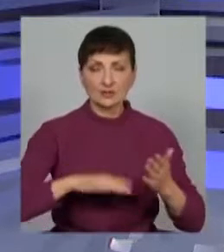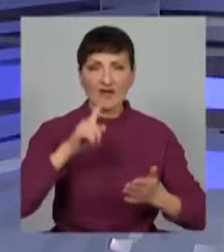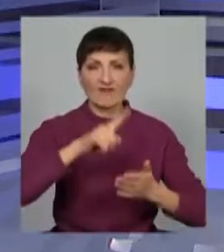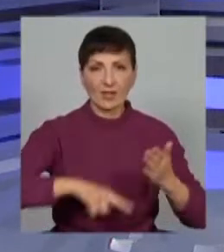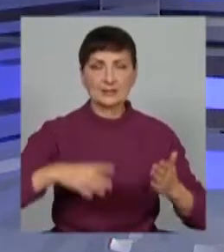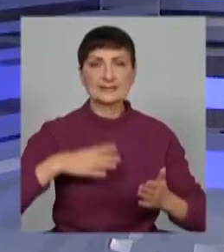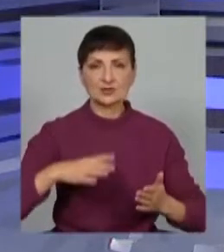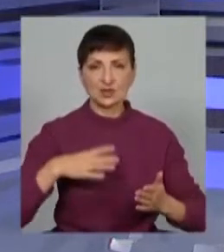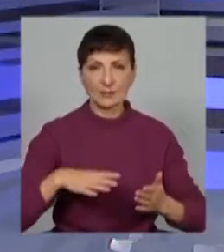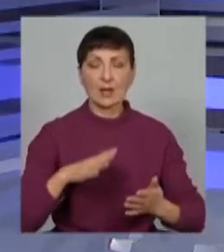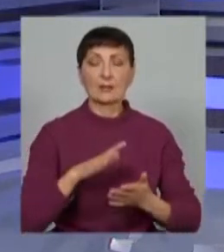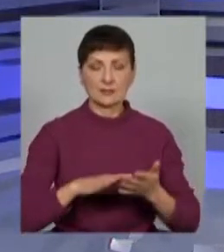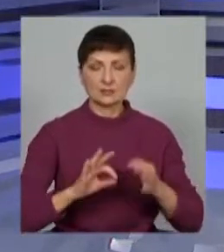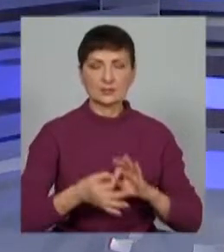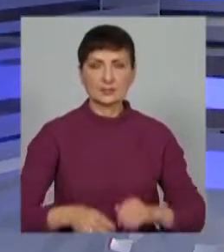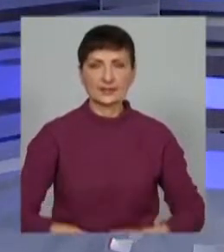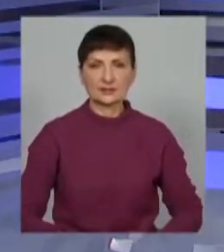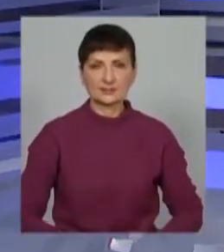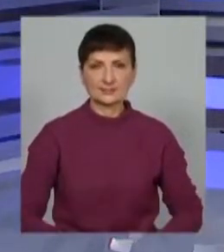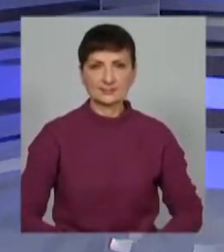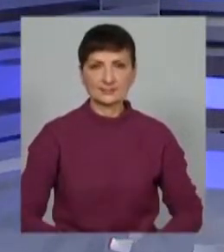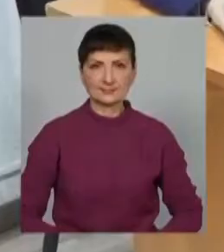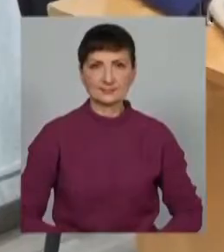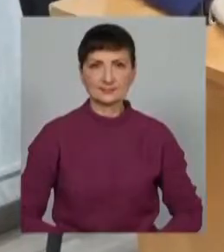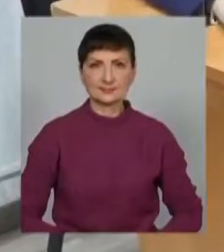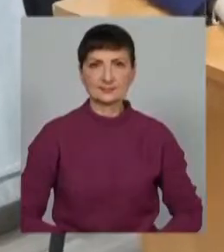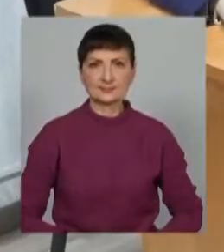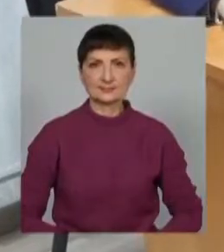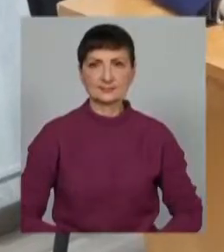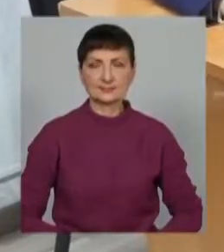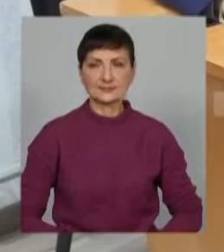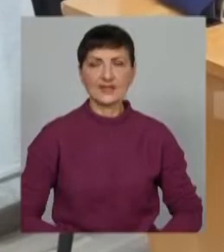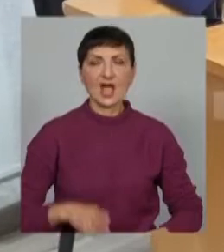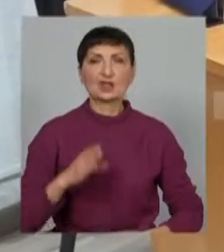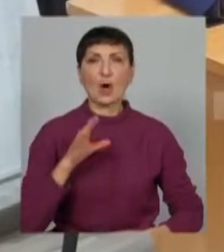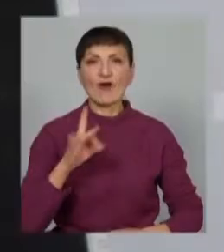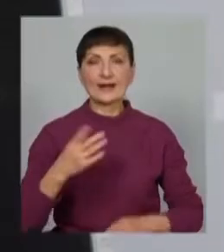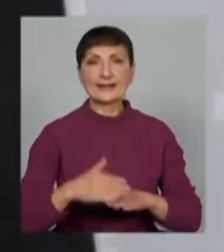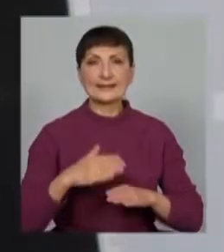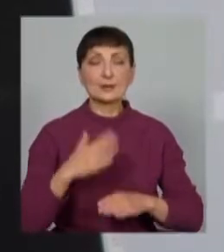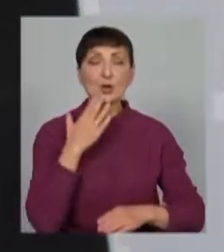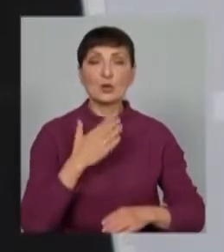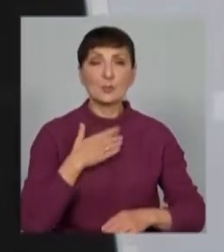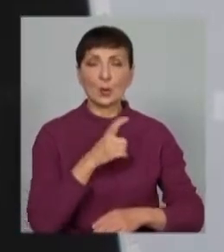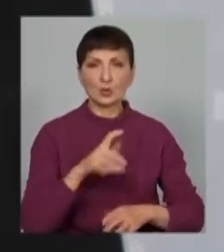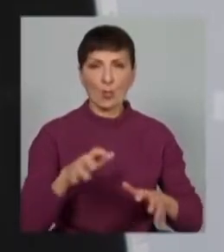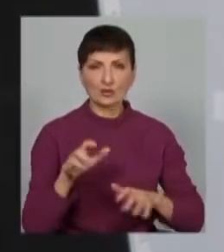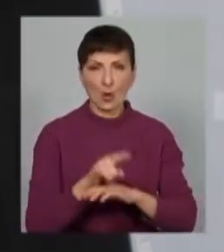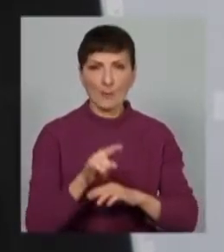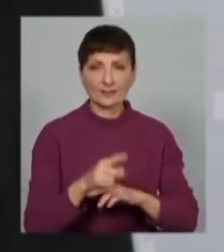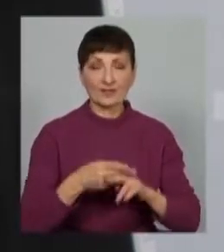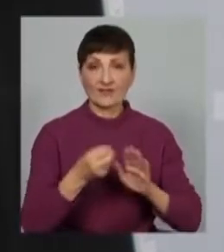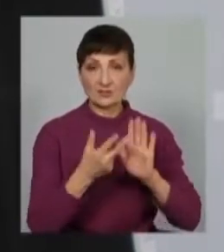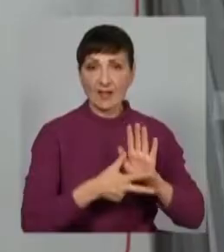мошенников выяснял а ну а роман geldin of товарный кредит самый излюбленный и проверенный прием мошенников этот